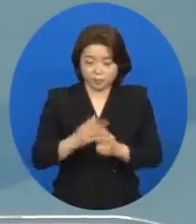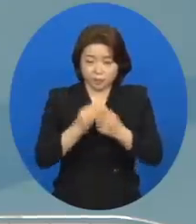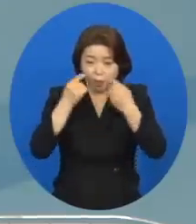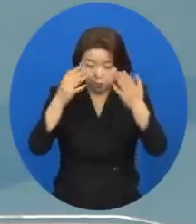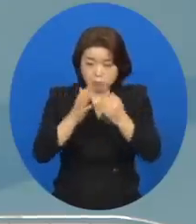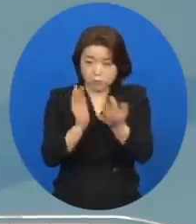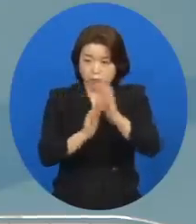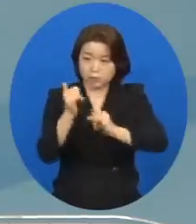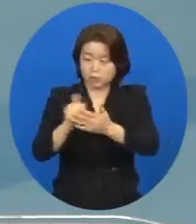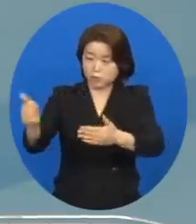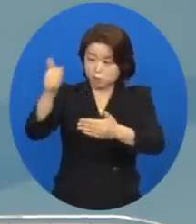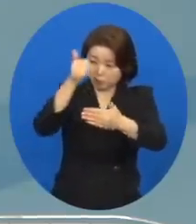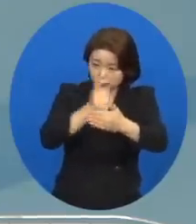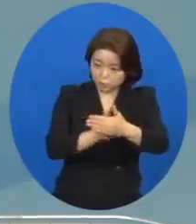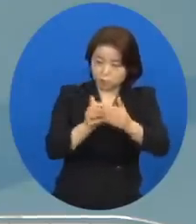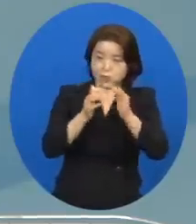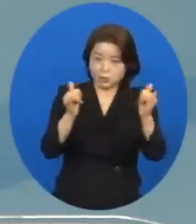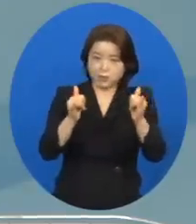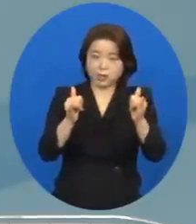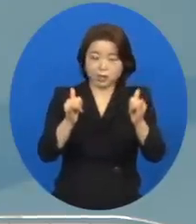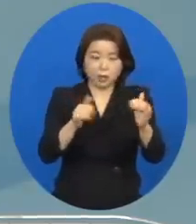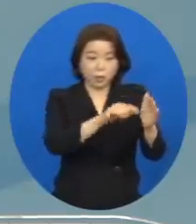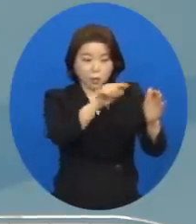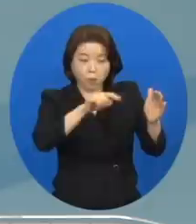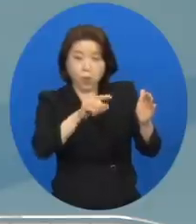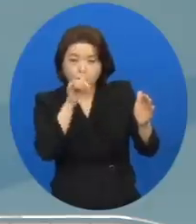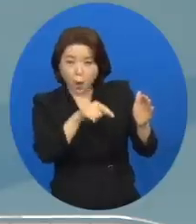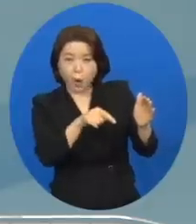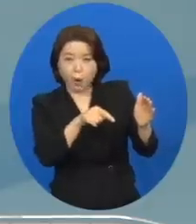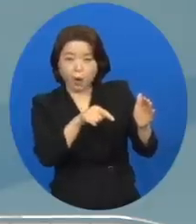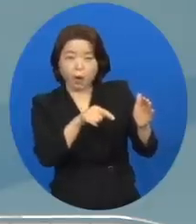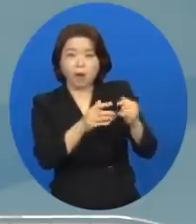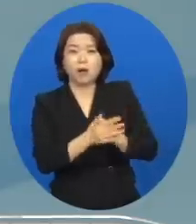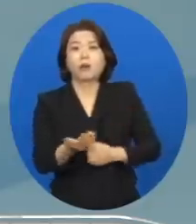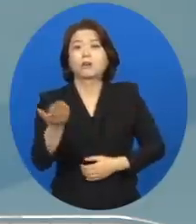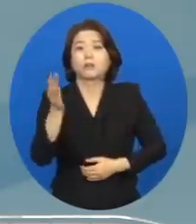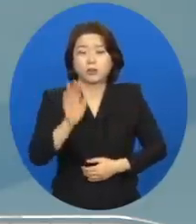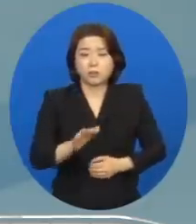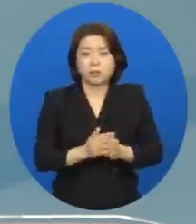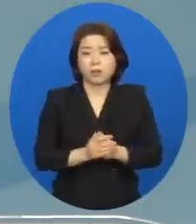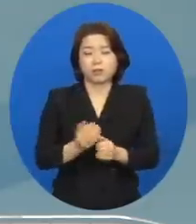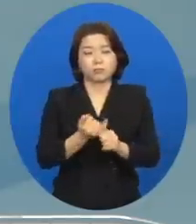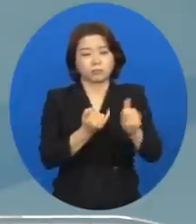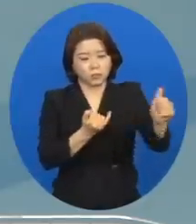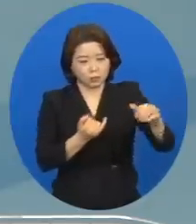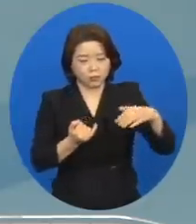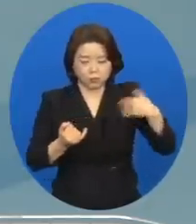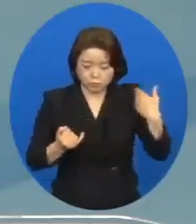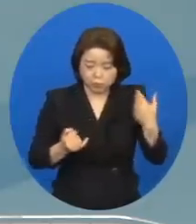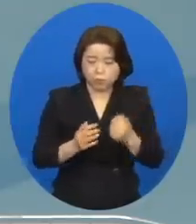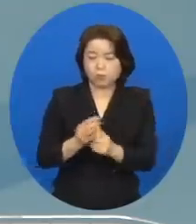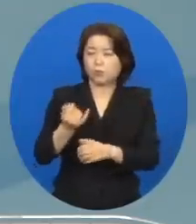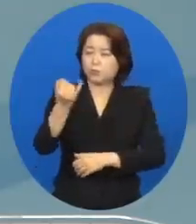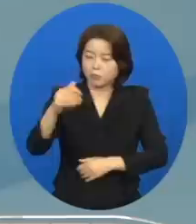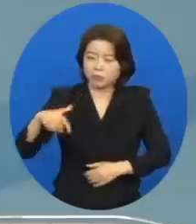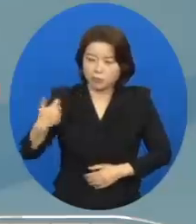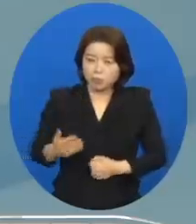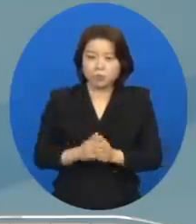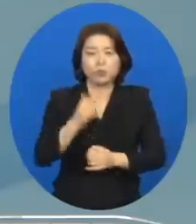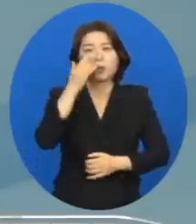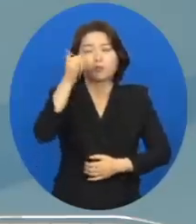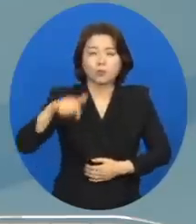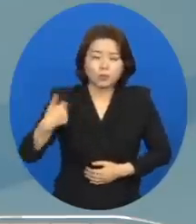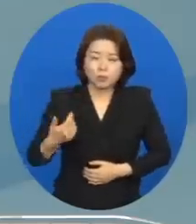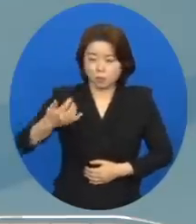예수님을 영접한 사람이 가족 안에 있는데도 남편도 모르고 아내도 모르고 부모도 모르고